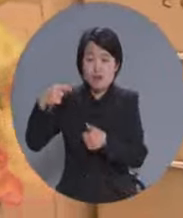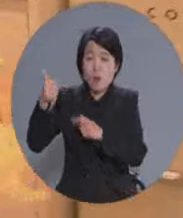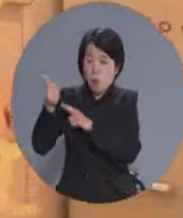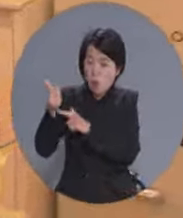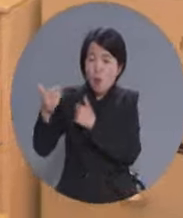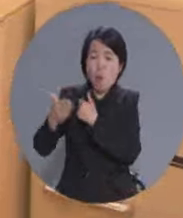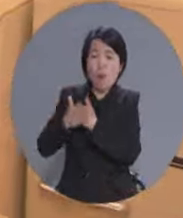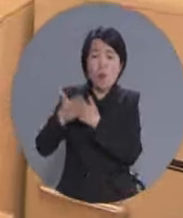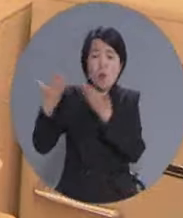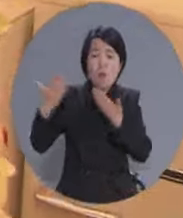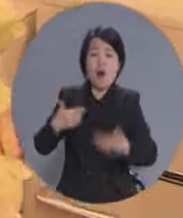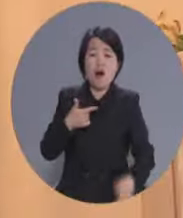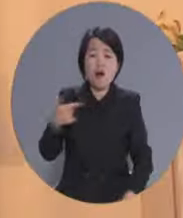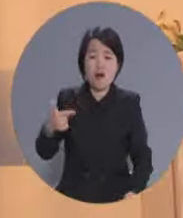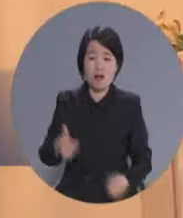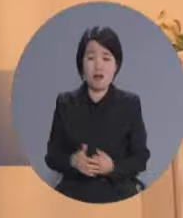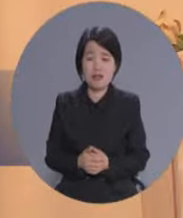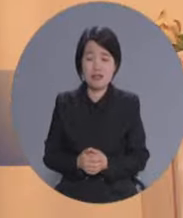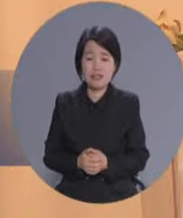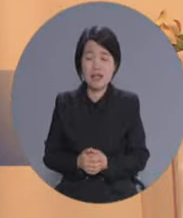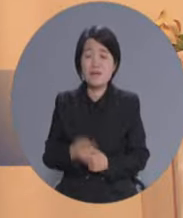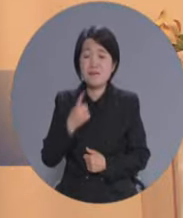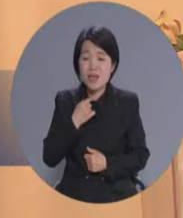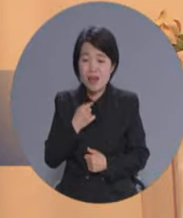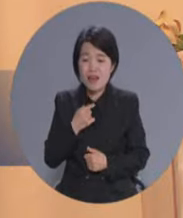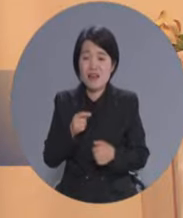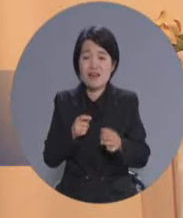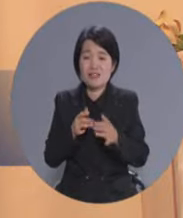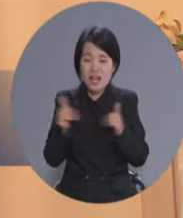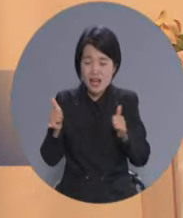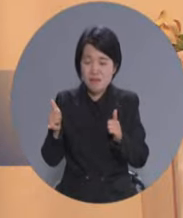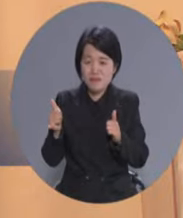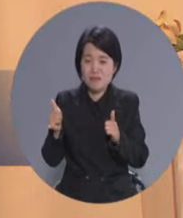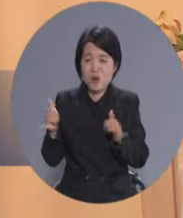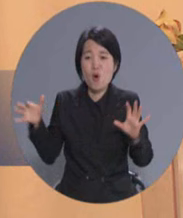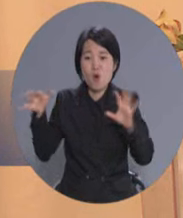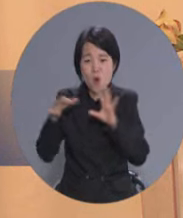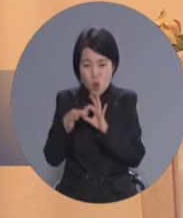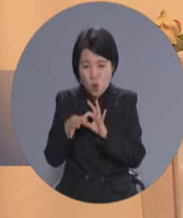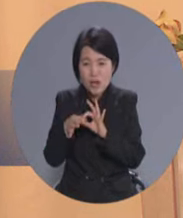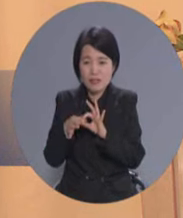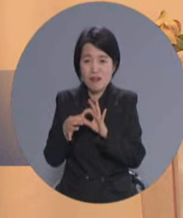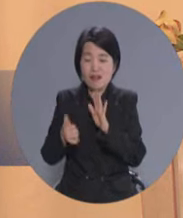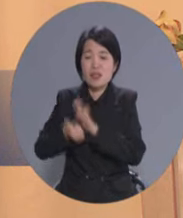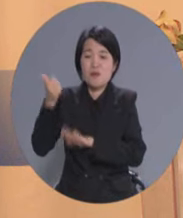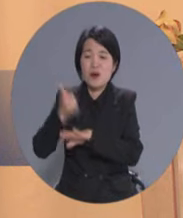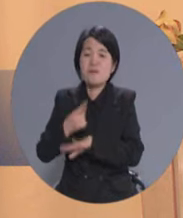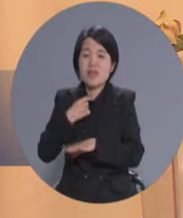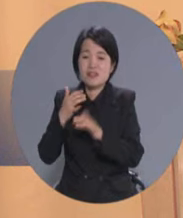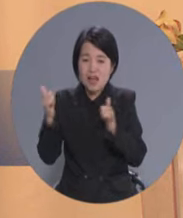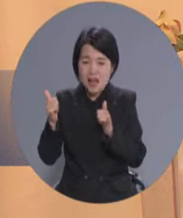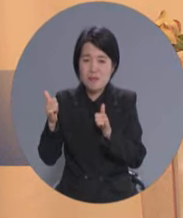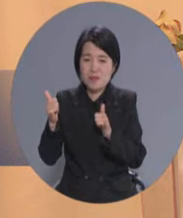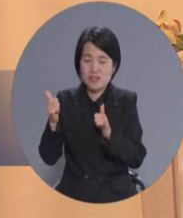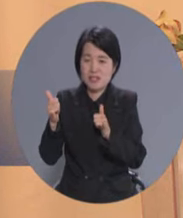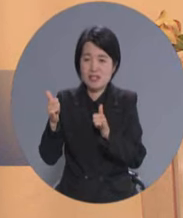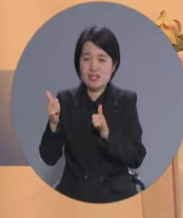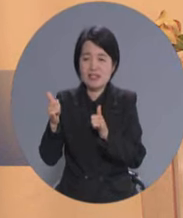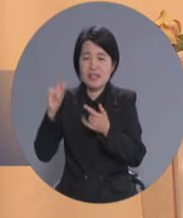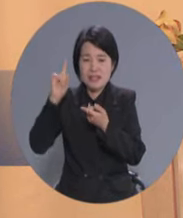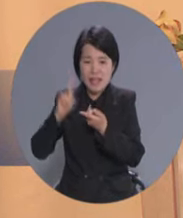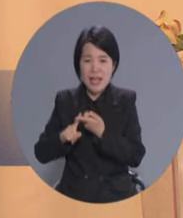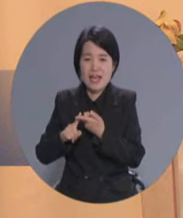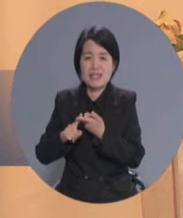됐습니다 멘토분들을 연결을 해주셔서 그동안 성공한 창업가 분들을 이제 예시를 많이 보여 주셨고요